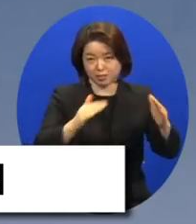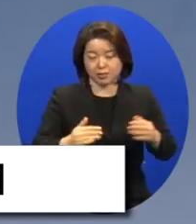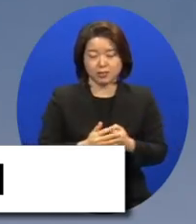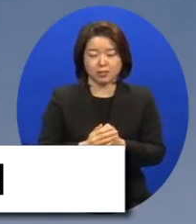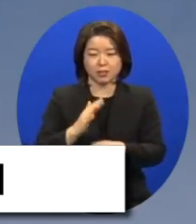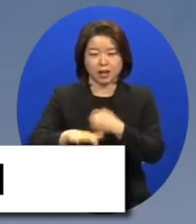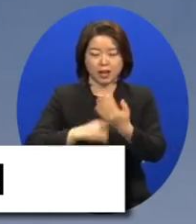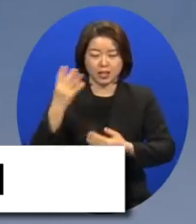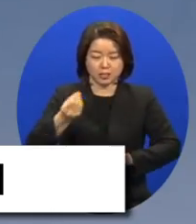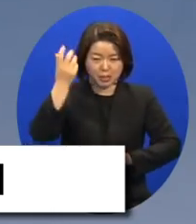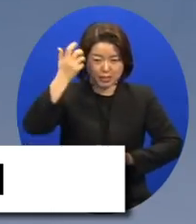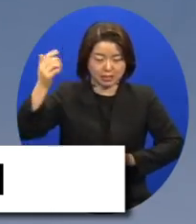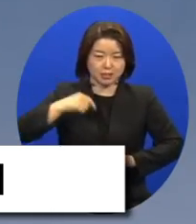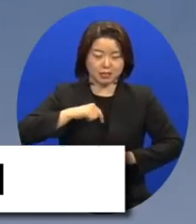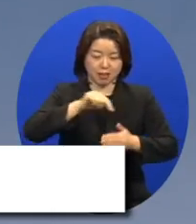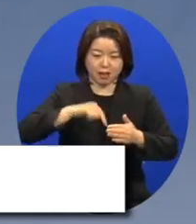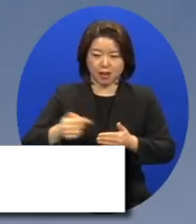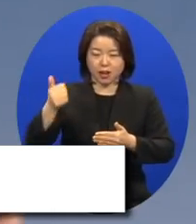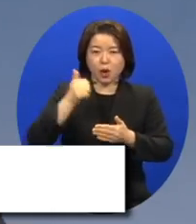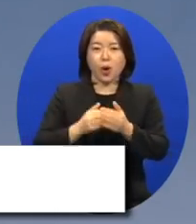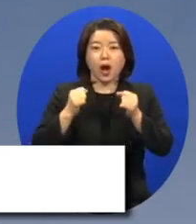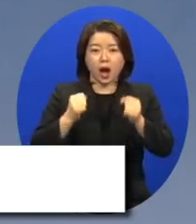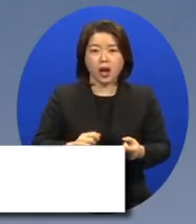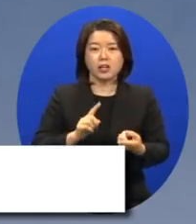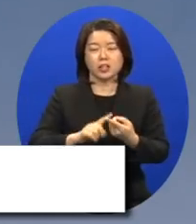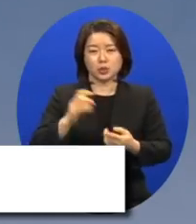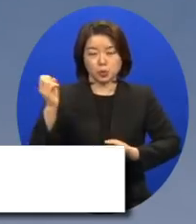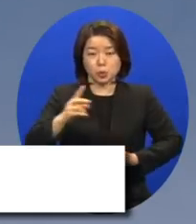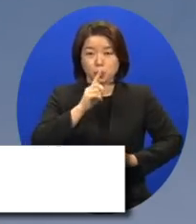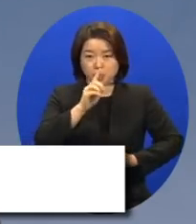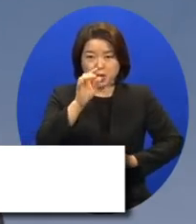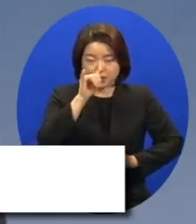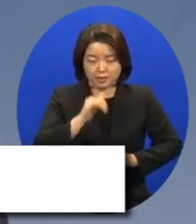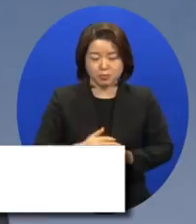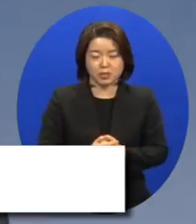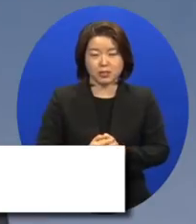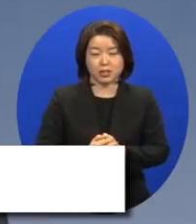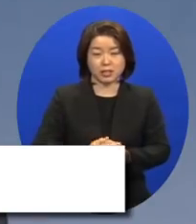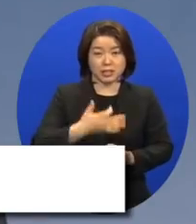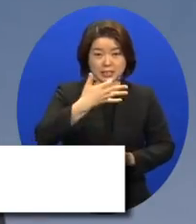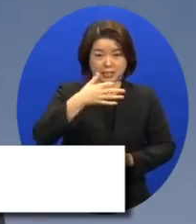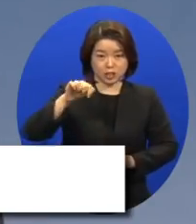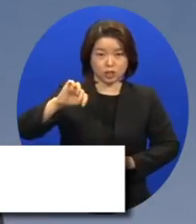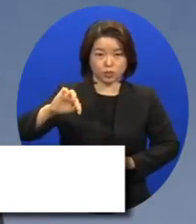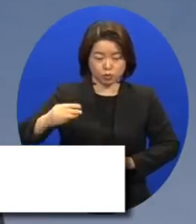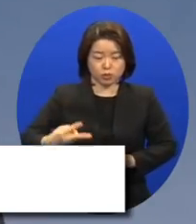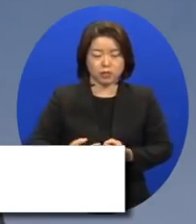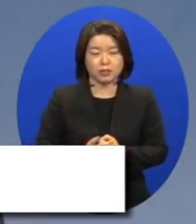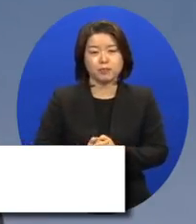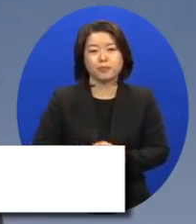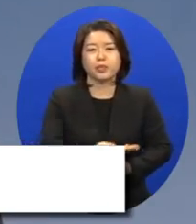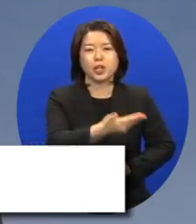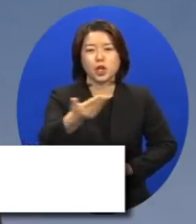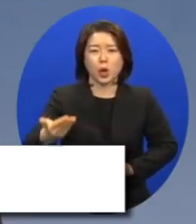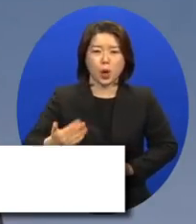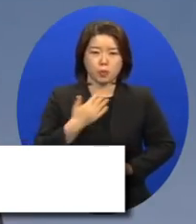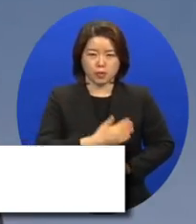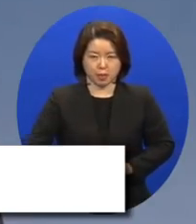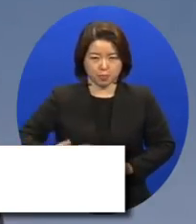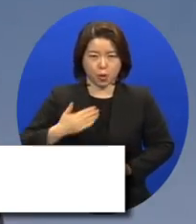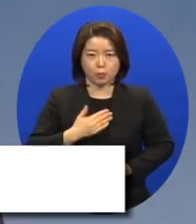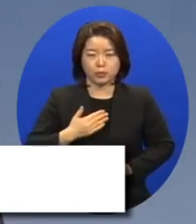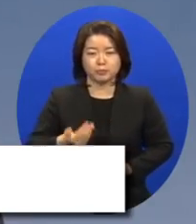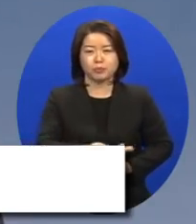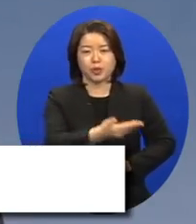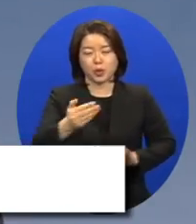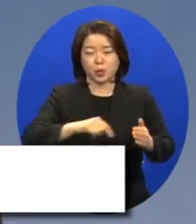우리 안에 거하시는 다는 것에 대해서 언급하지 입니다 19 절입니다 여러분의 몸은 여러분